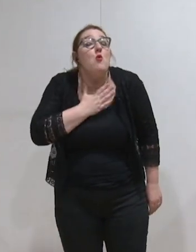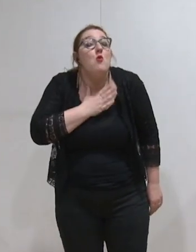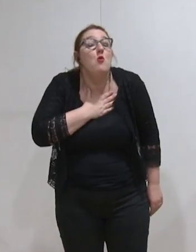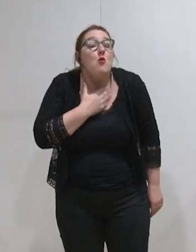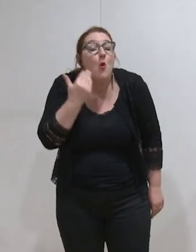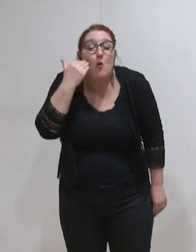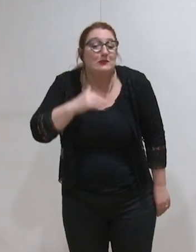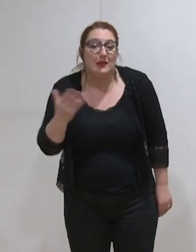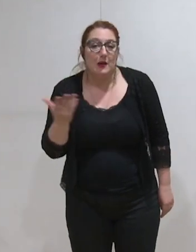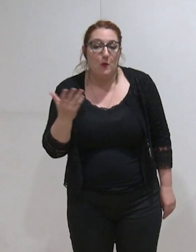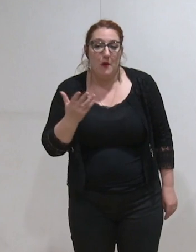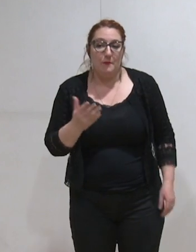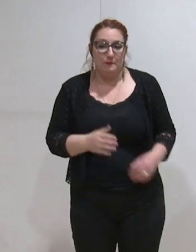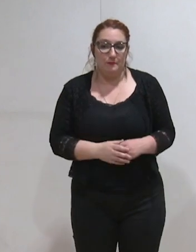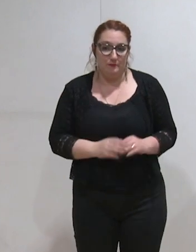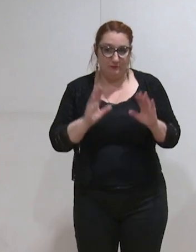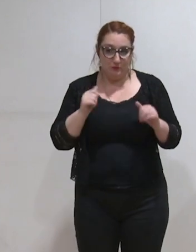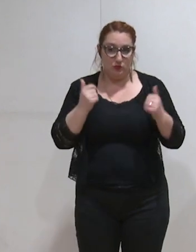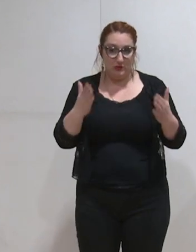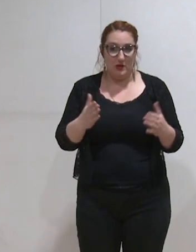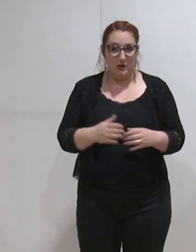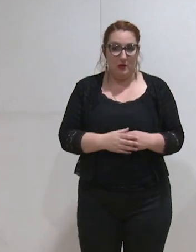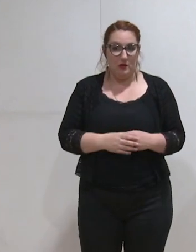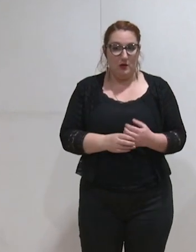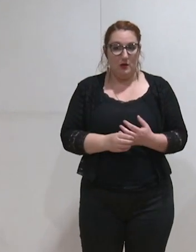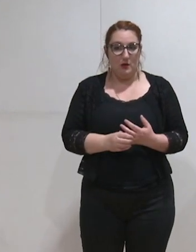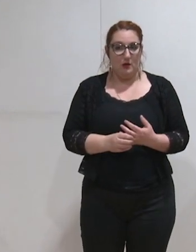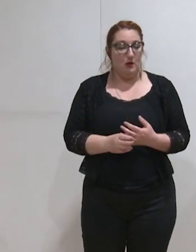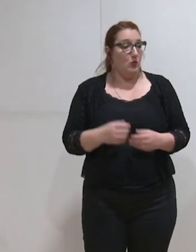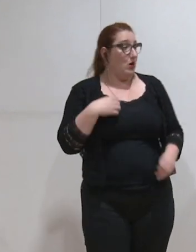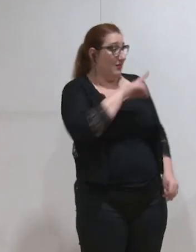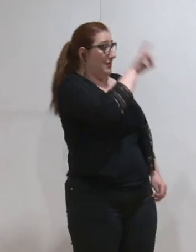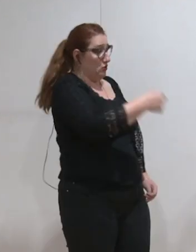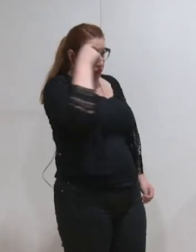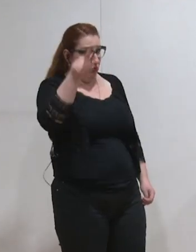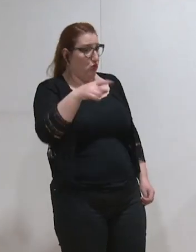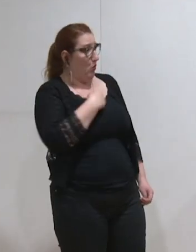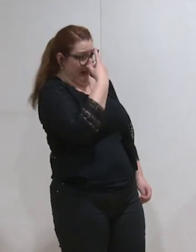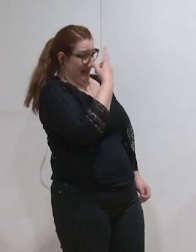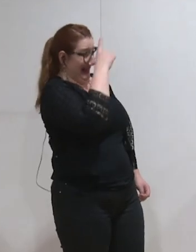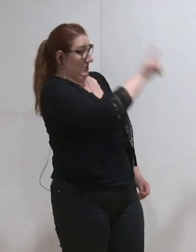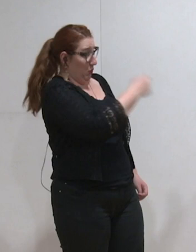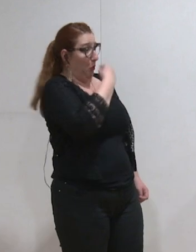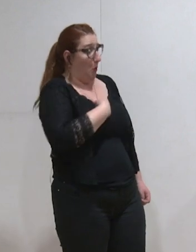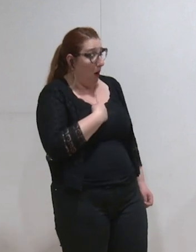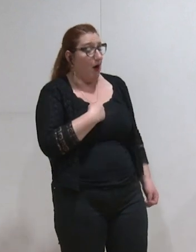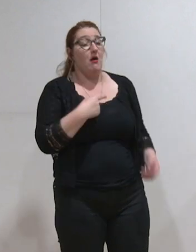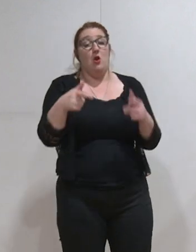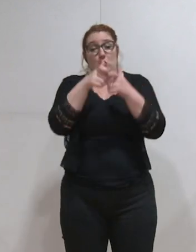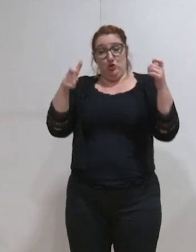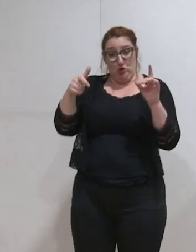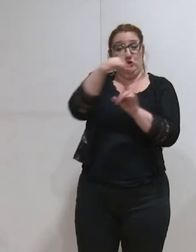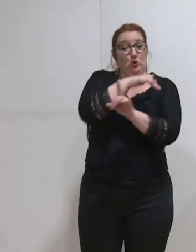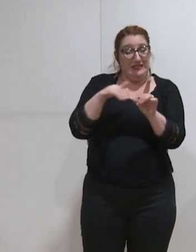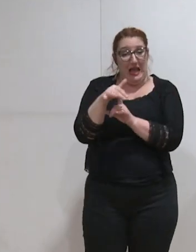savons et donc je à défaut de poser la question pour eux je la pose pour nous c'est que le centre social